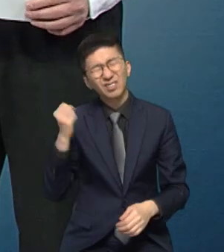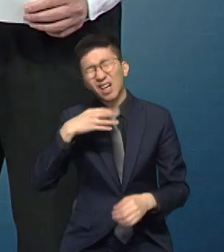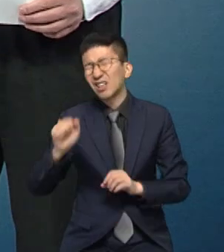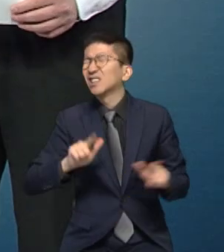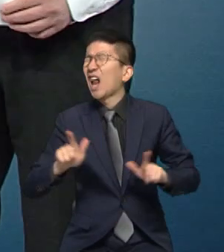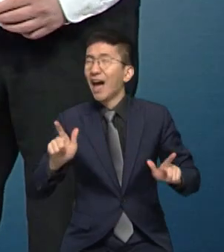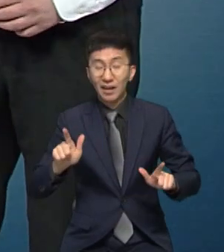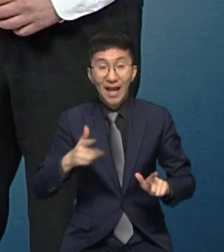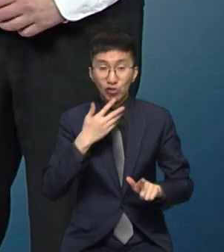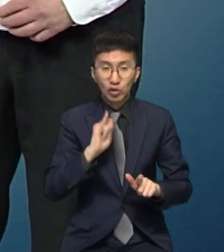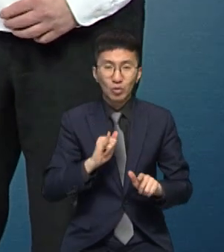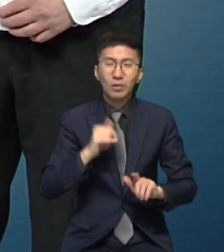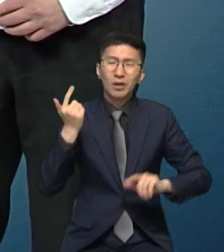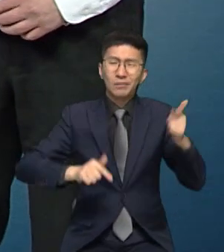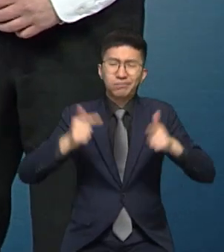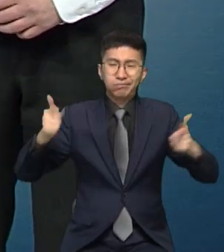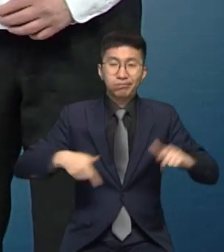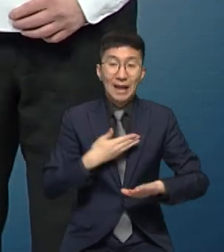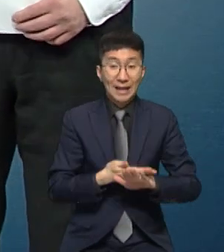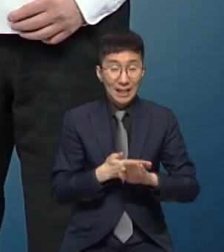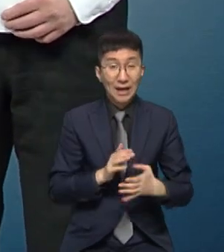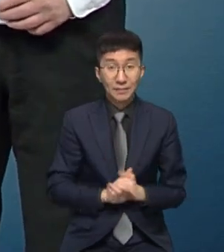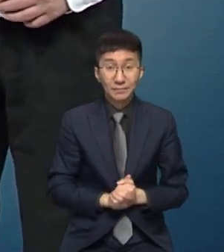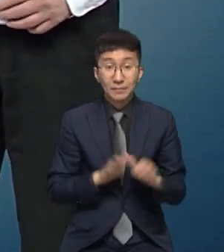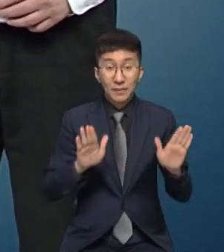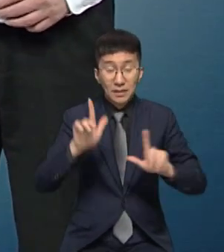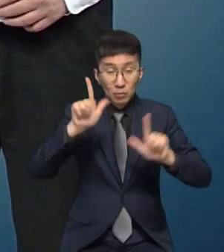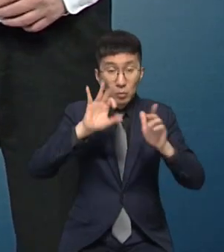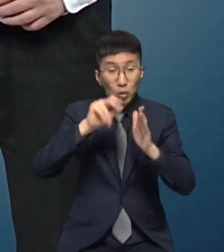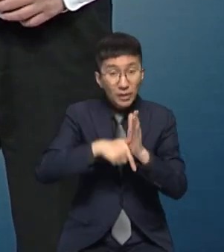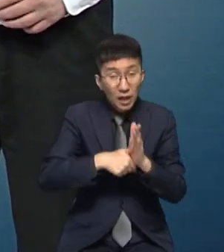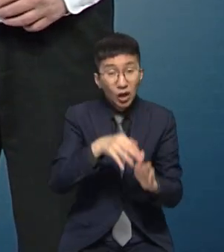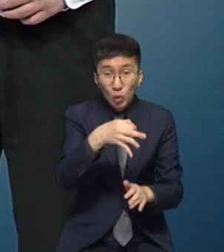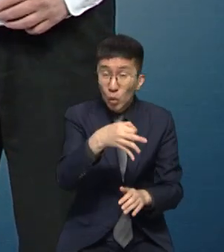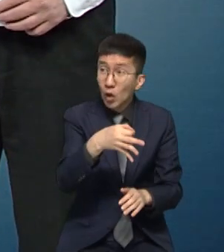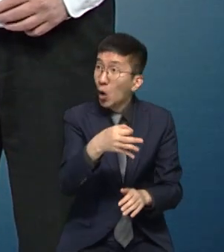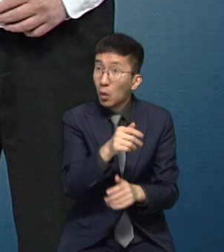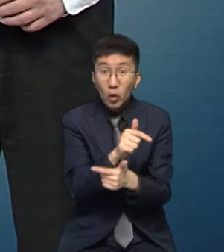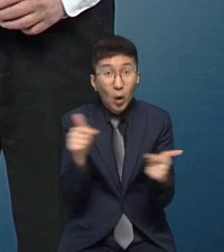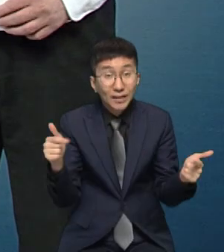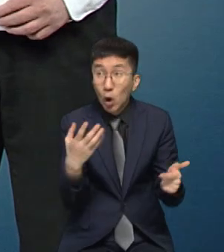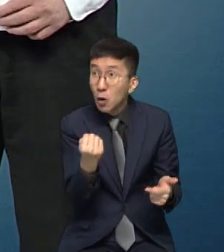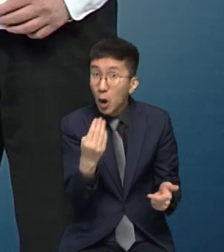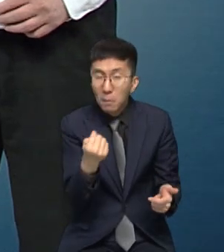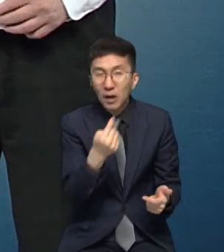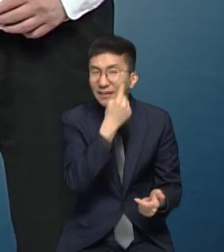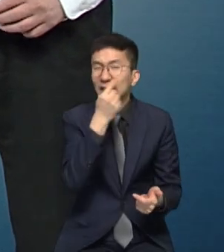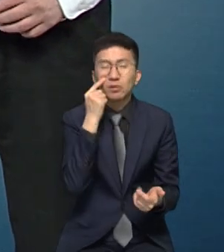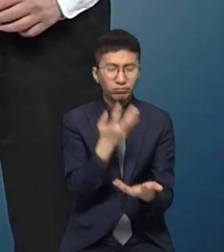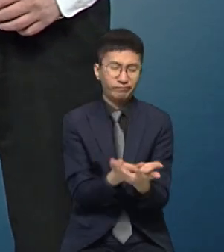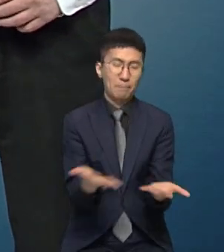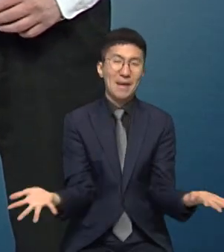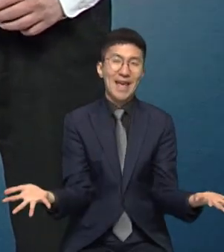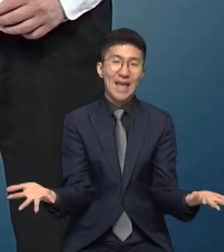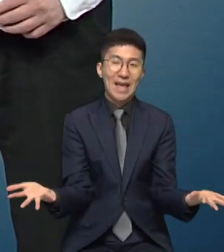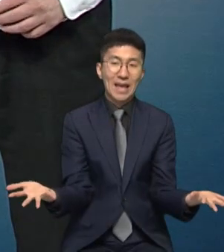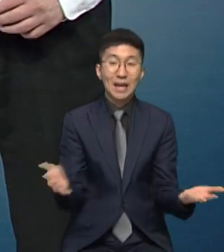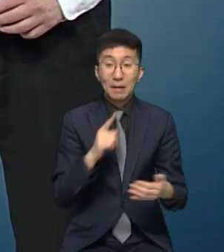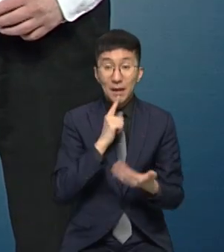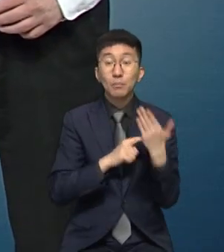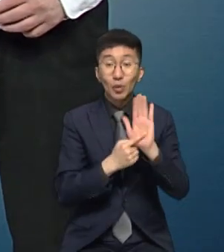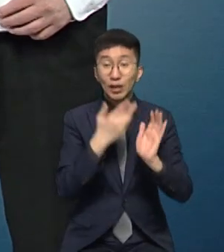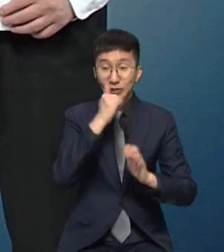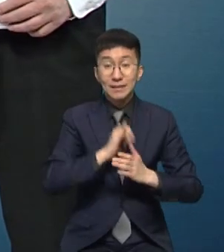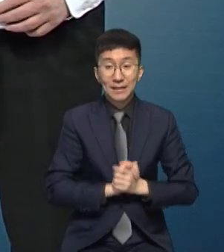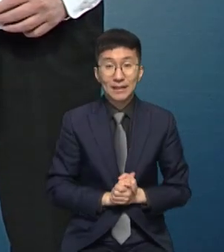뭐 이러면서 안 먹을 수도 있습니다. 아직까지는 비용을 추정할 데이터 자체가 충분하지 않다는 게 저희 사실은